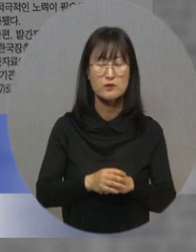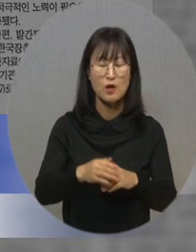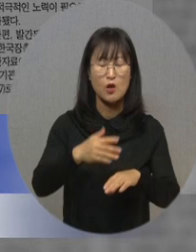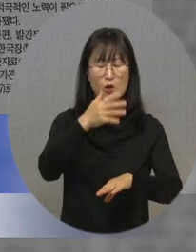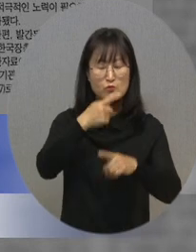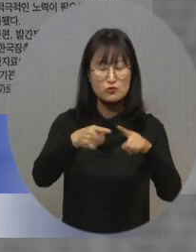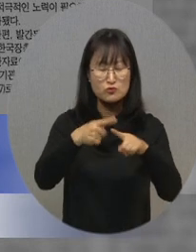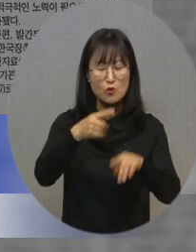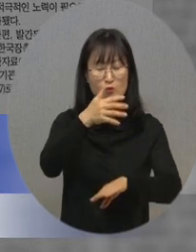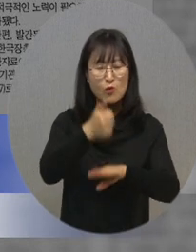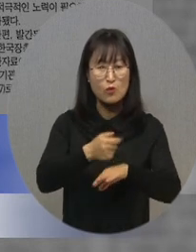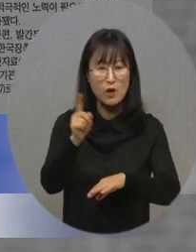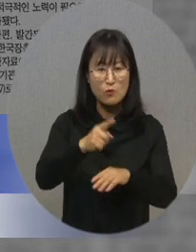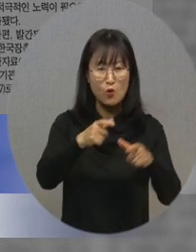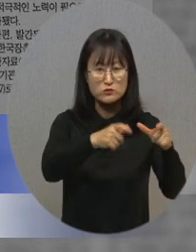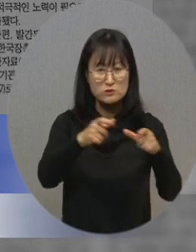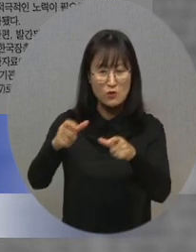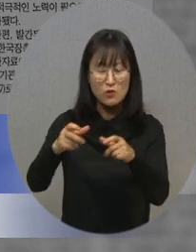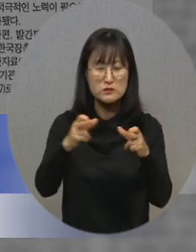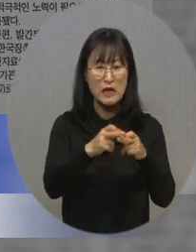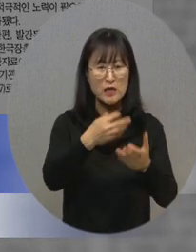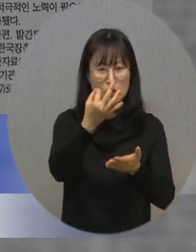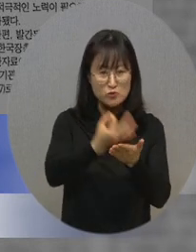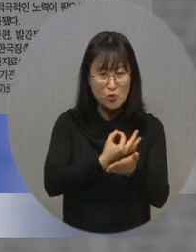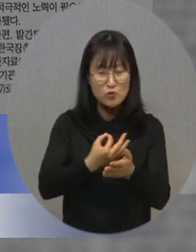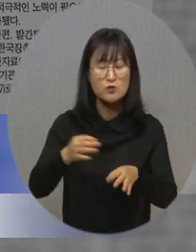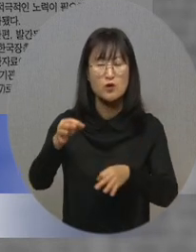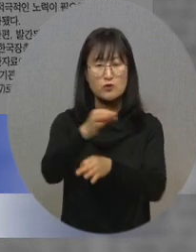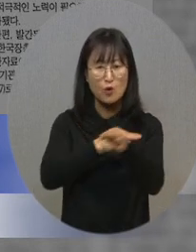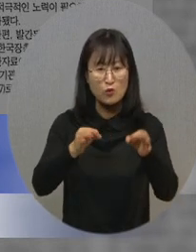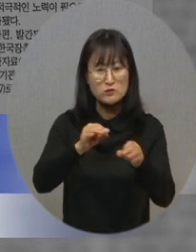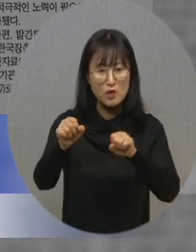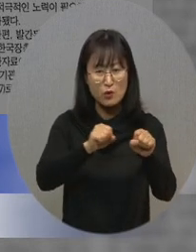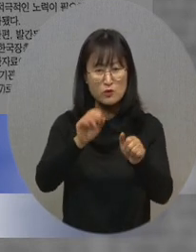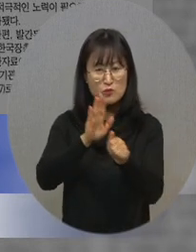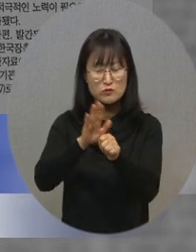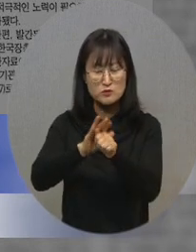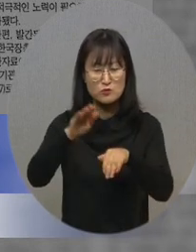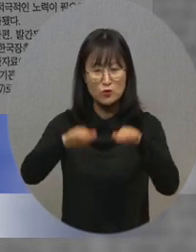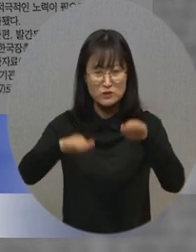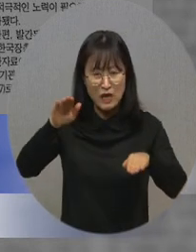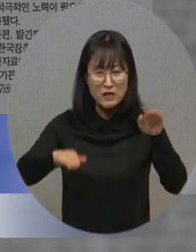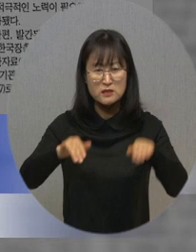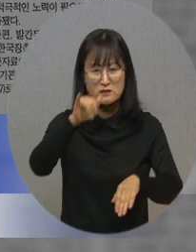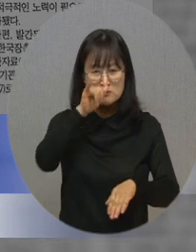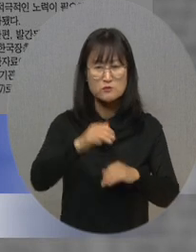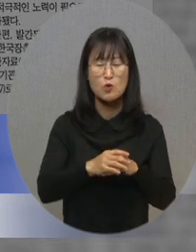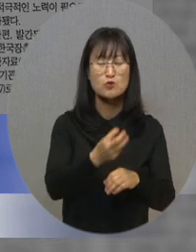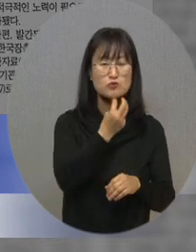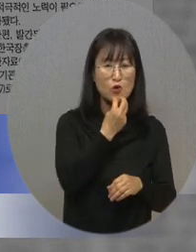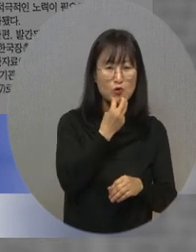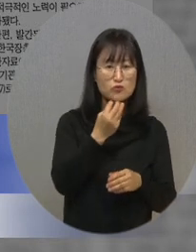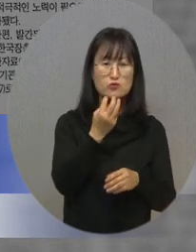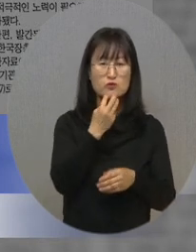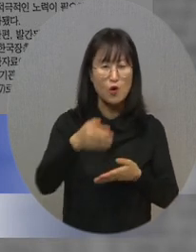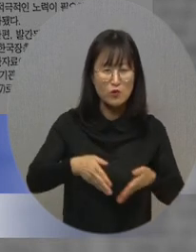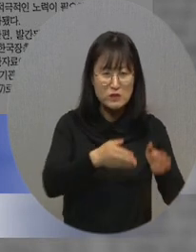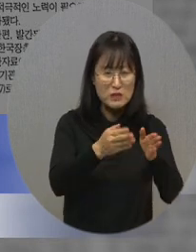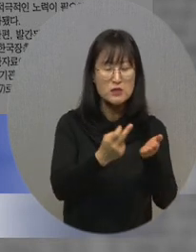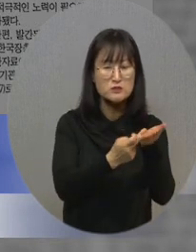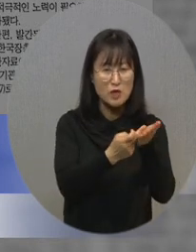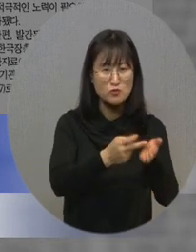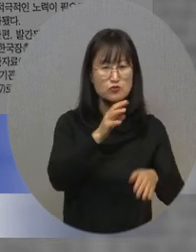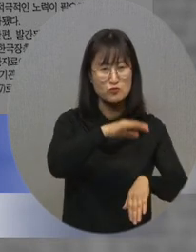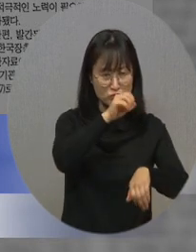결과에서는 지역간 장애인 소득과 경제 활동 지원 수준이 차이가 있었고 서울과 경기 제주는